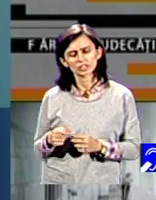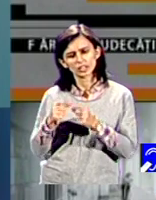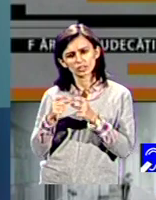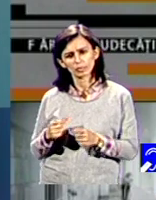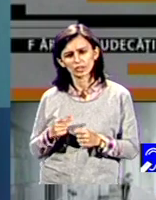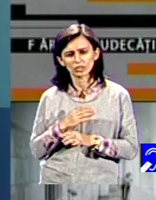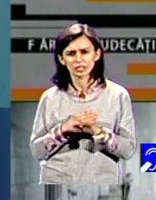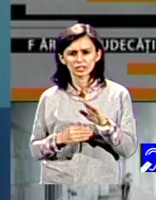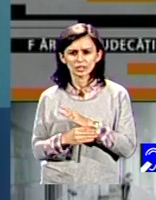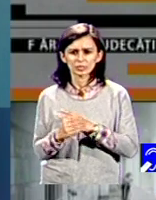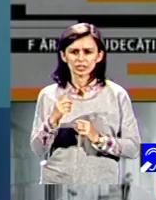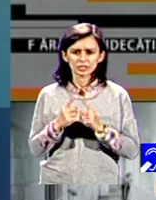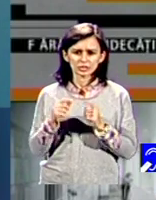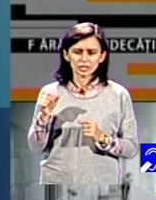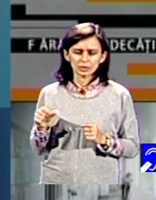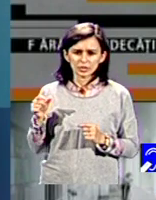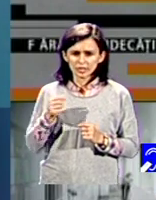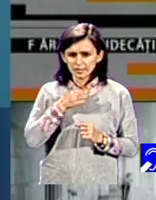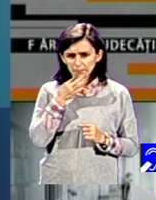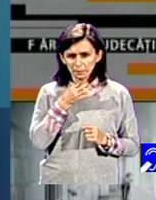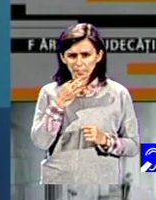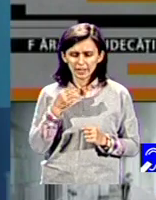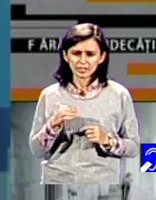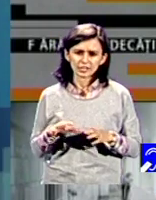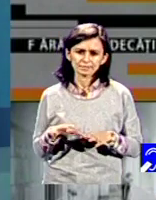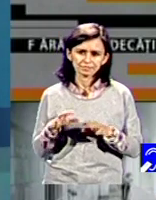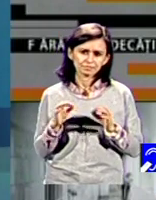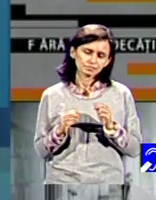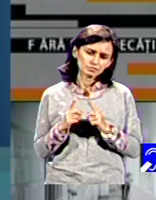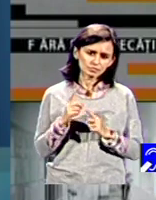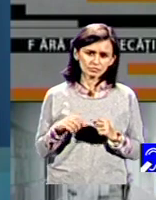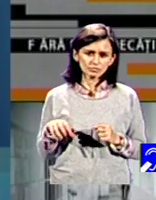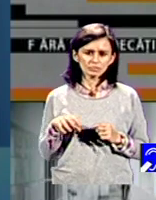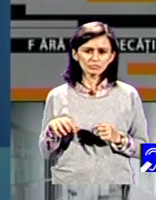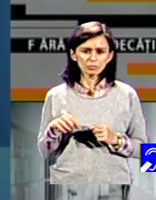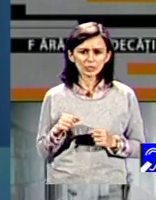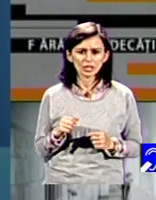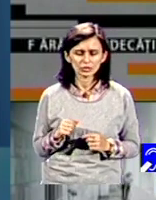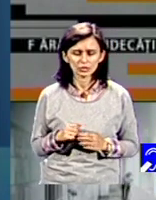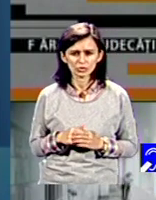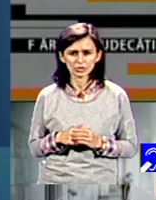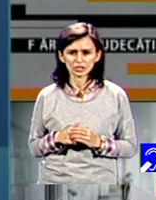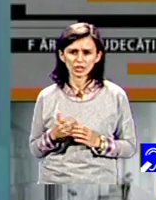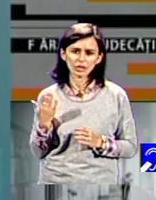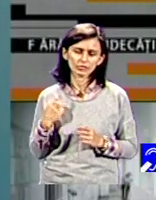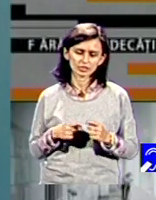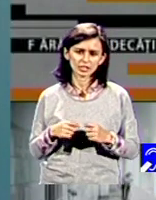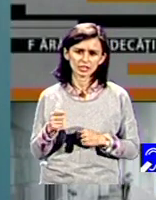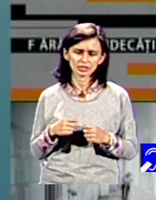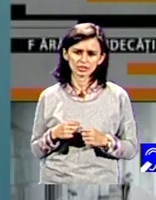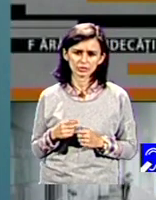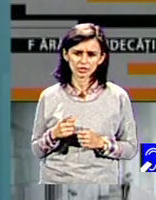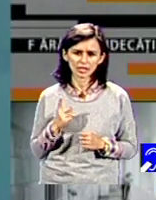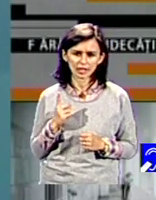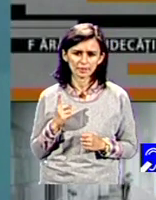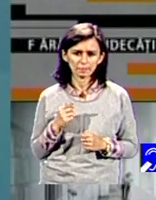spuneau Da am găsit ceva job sau am fost la anumite târgul pentru forțe de muncă însă cioburile pe care o oameni aceasta companie